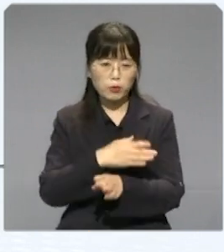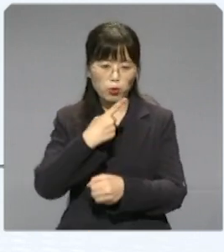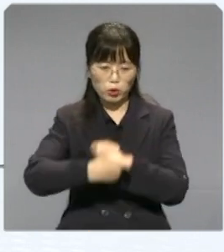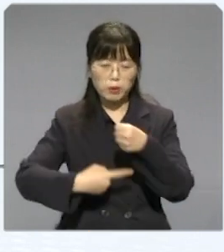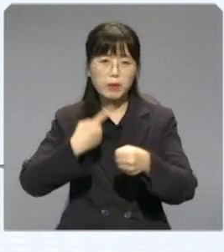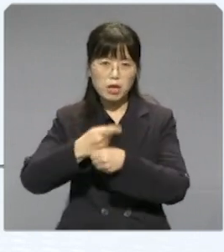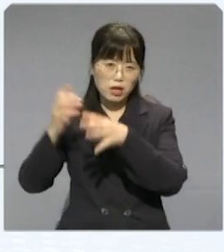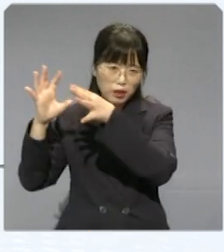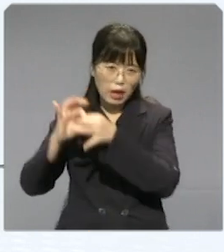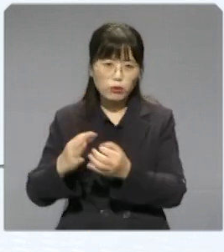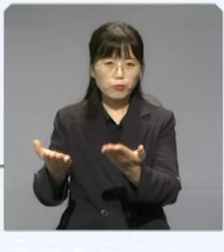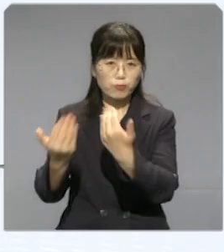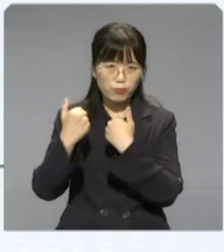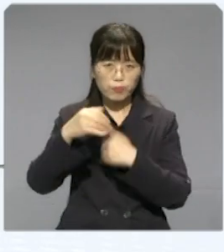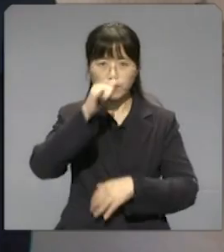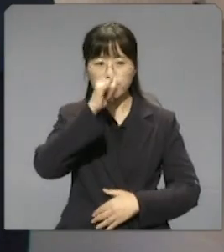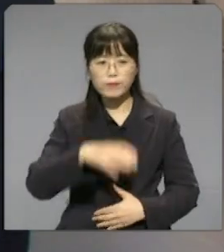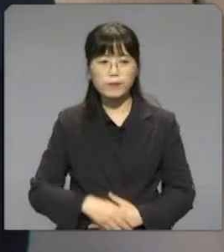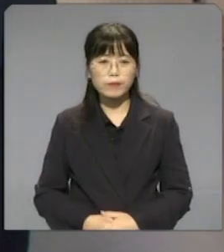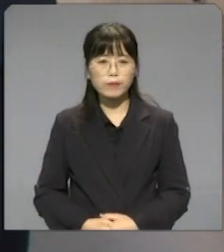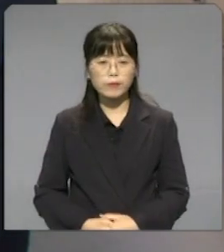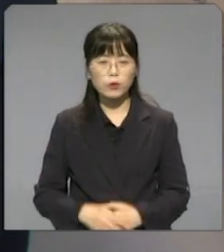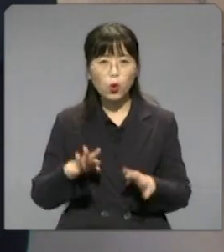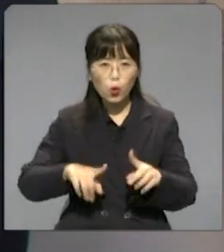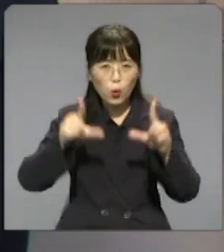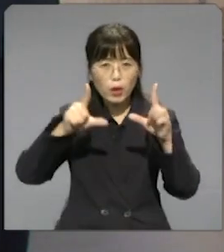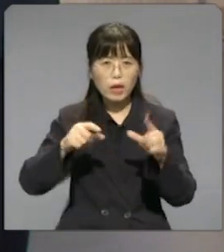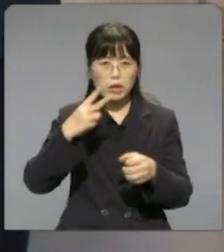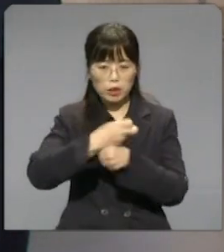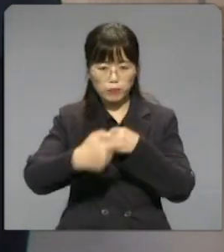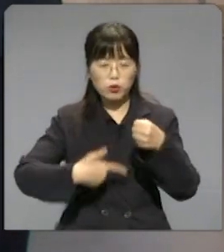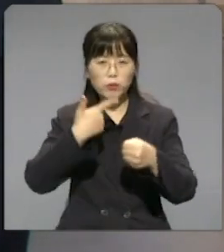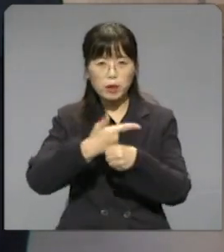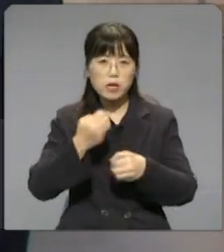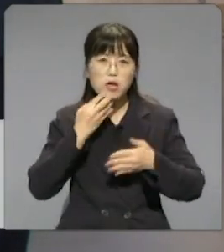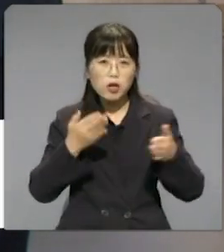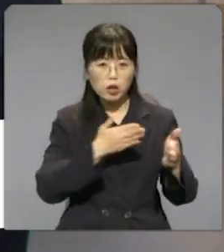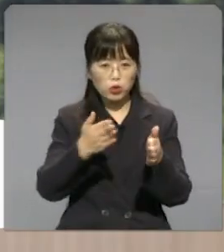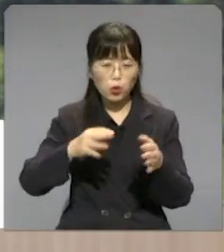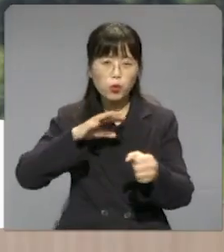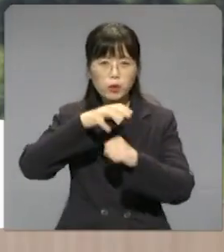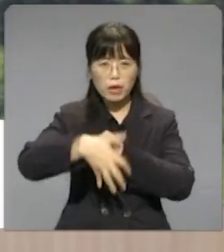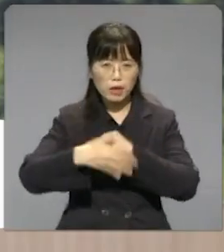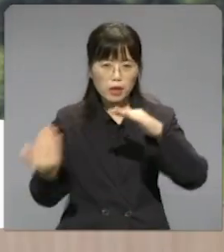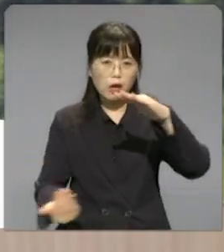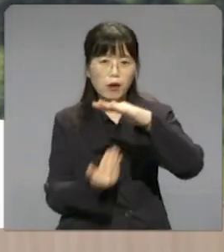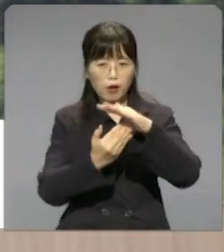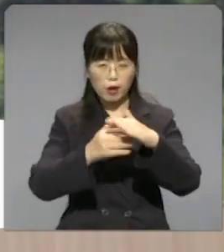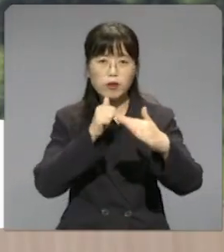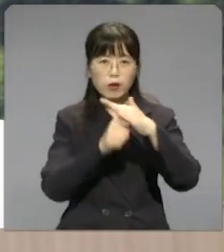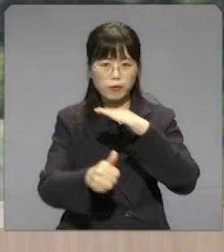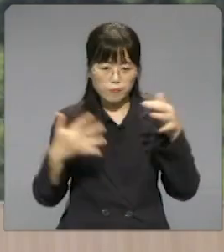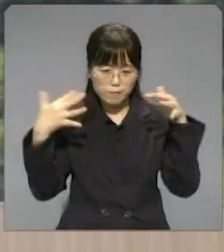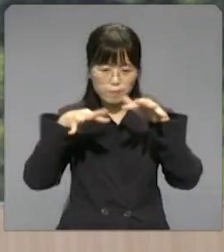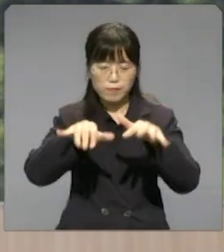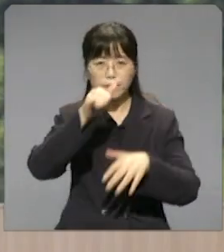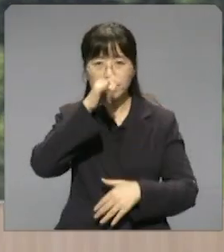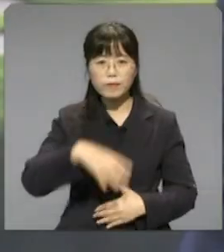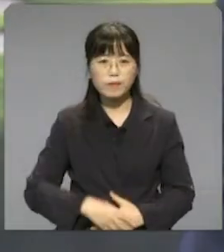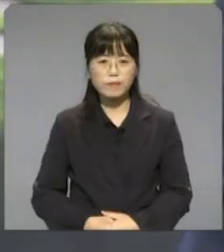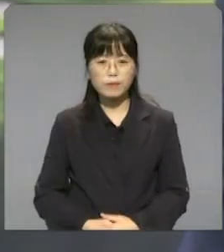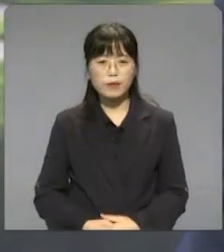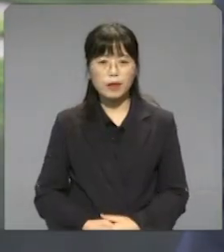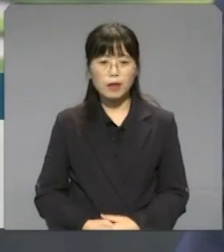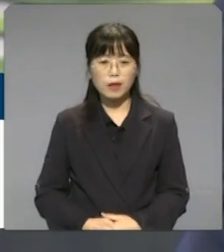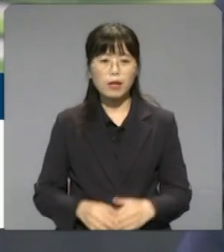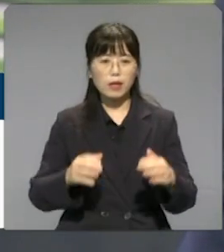11년 연속 유치했습니다. 올해는 26년 만에 경기도로 세계 정상급 선수가 몰려듭니다.